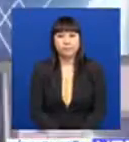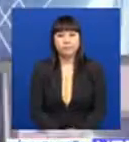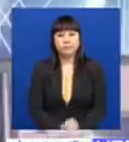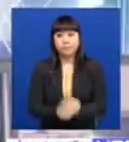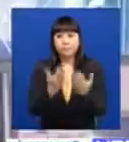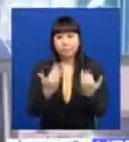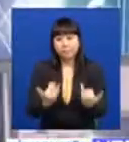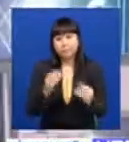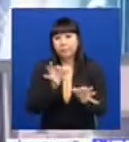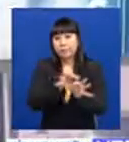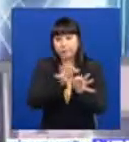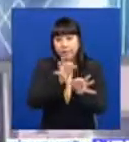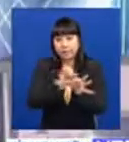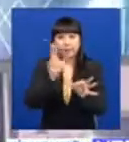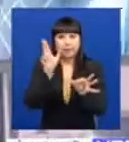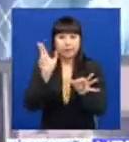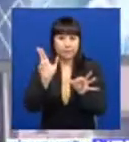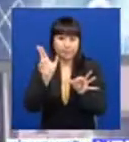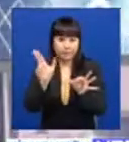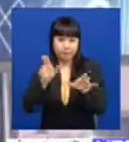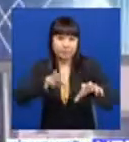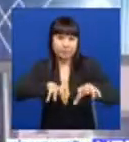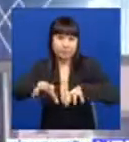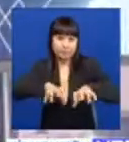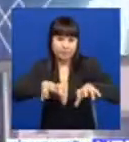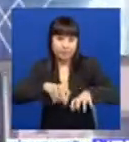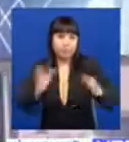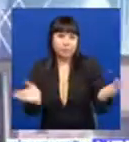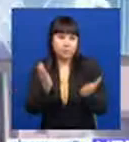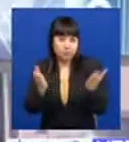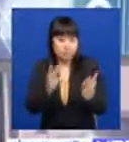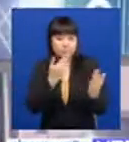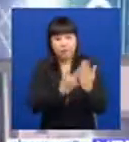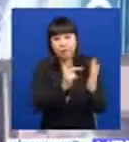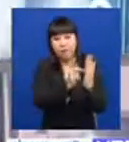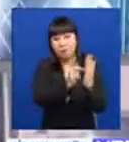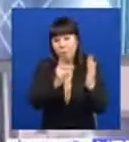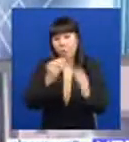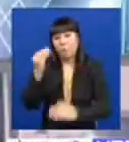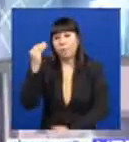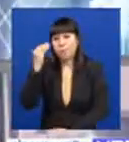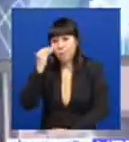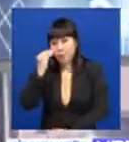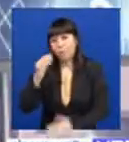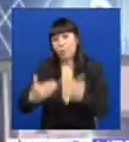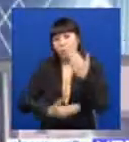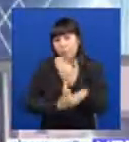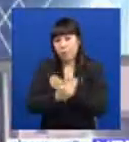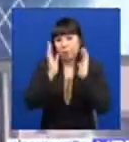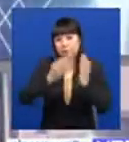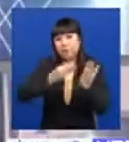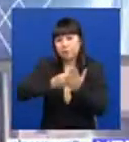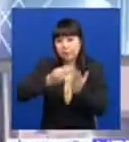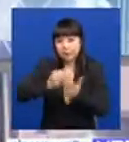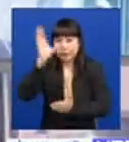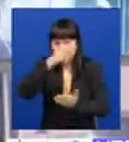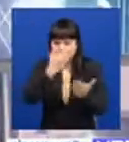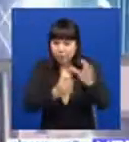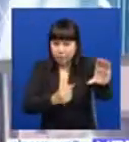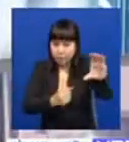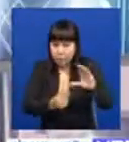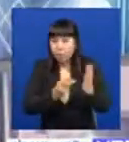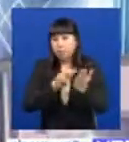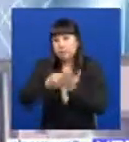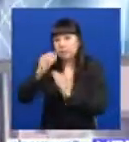ขณะที่ธนาคารกสิกรไทยจัดเทศกาลส่งเสริมสินเชื่อบ้านเพื่อขยายโอกาสให้แก่ลูกค้าในการเข้าถึงสินเชื่อที่อยู่